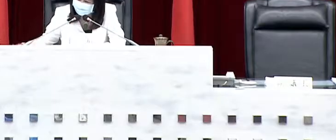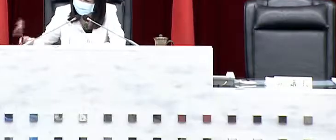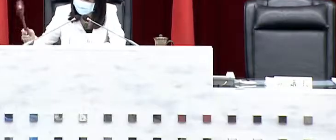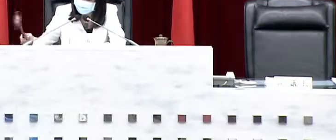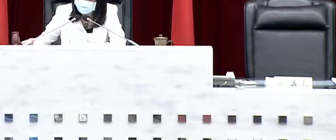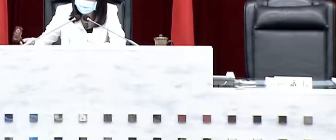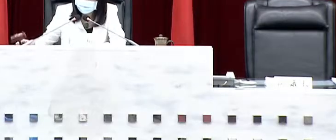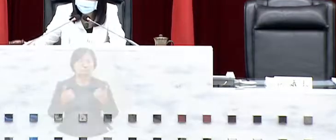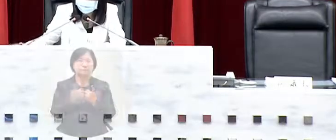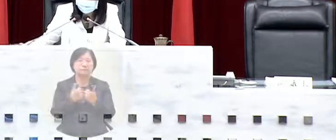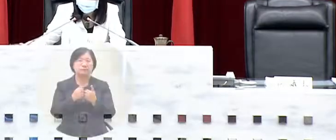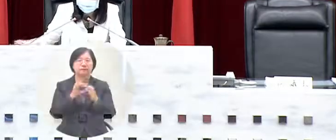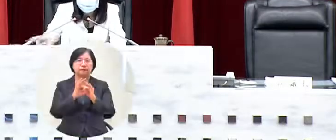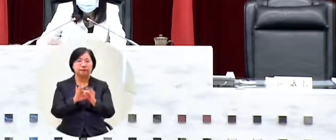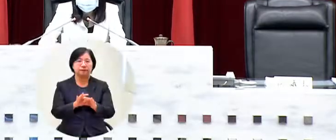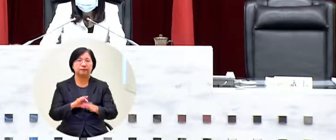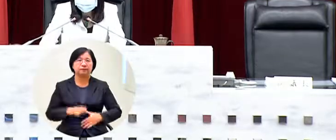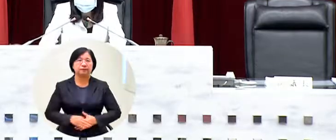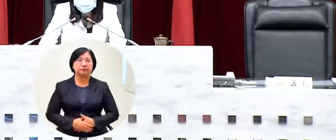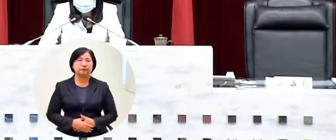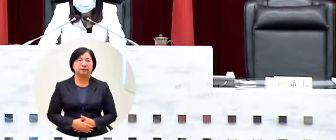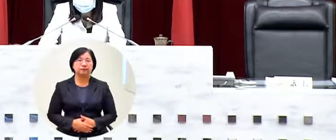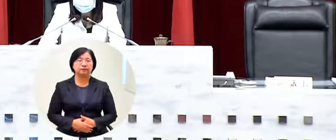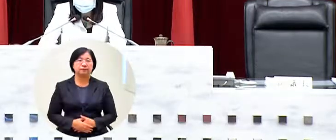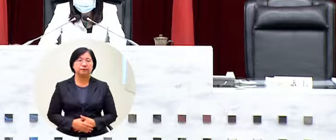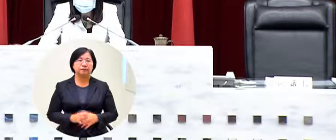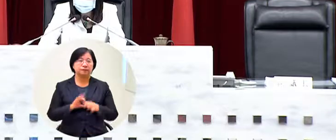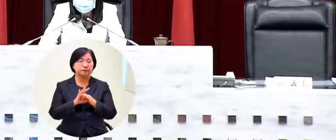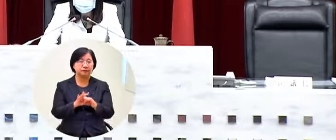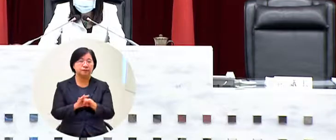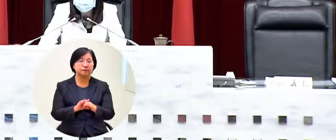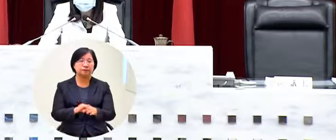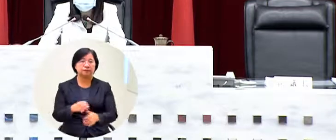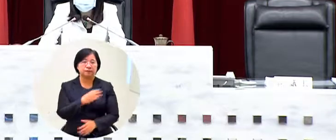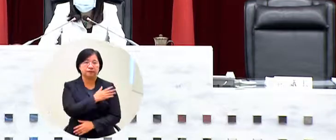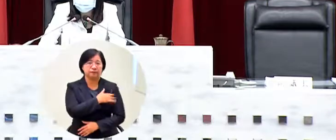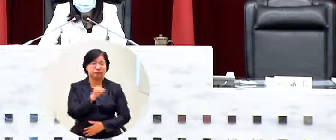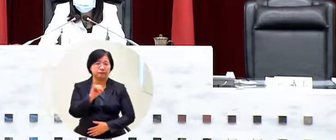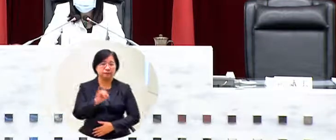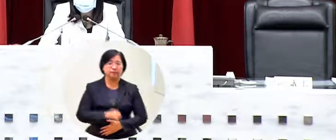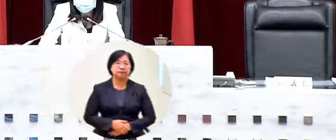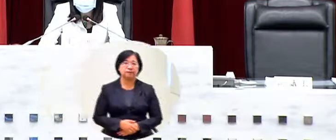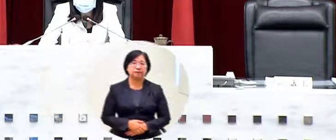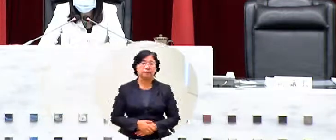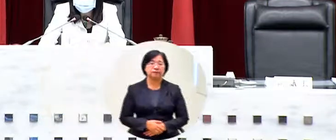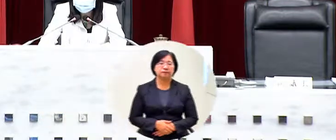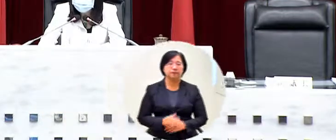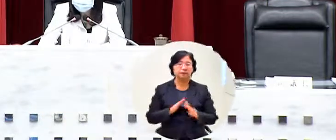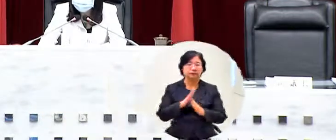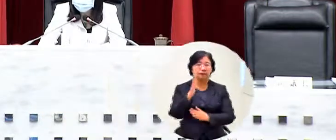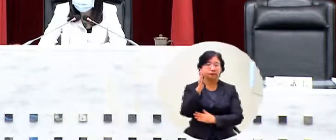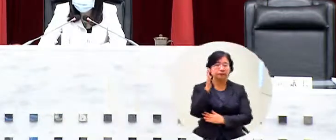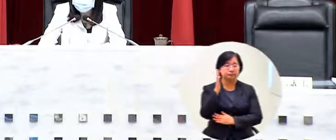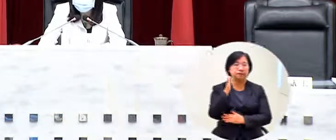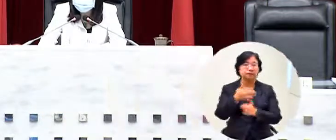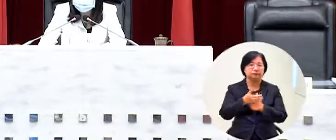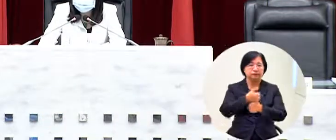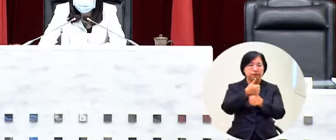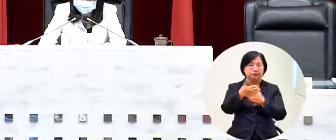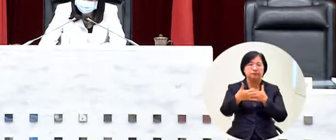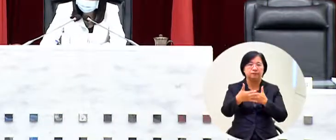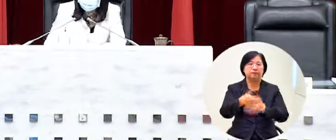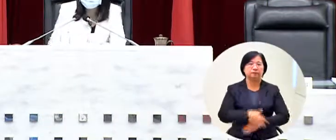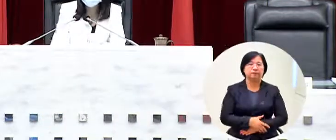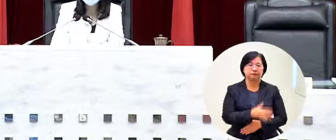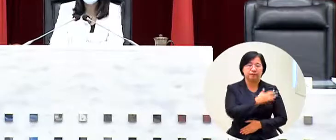继续开会，继续我们请陈梅娟议员进行市政总质询。陈议员请发